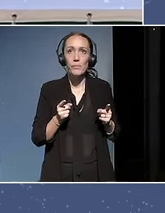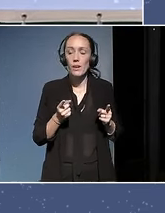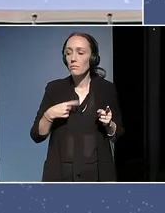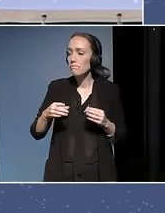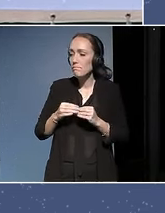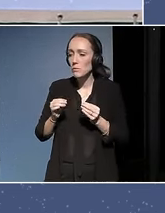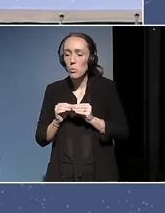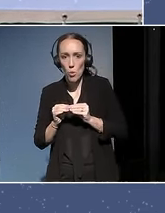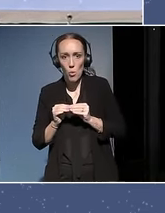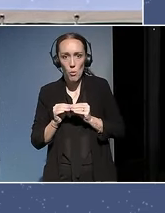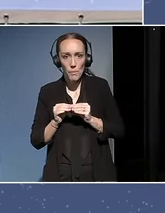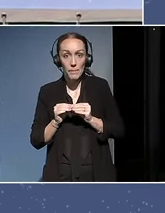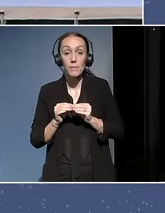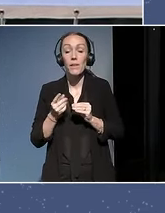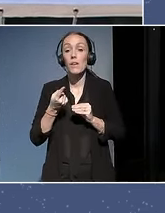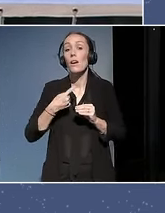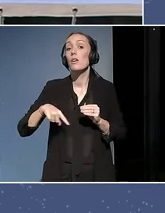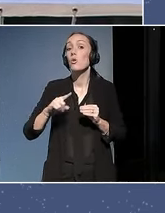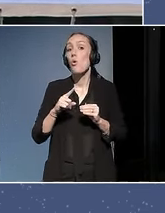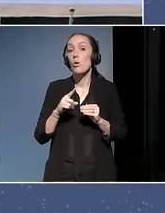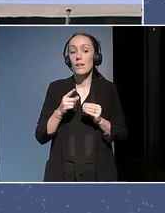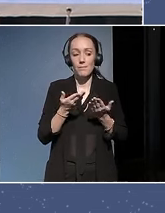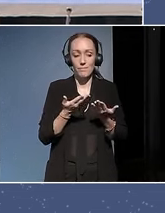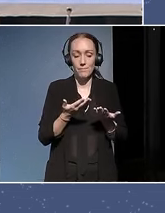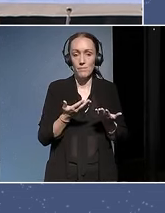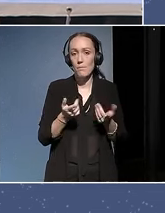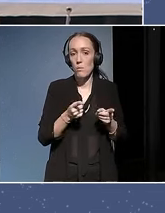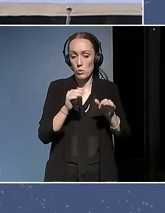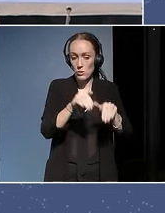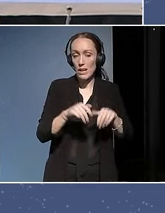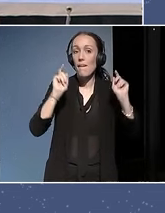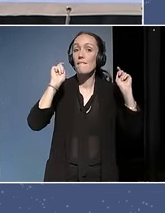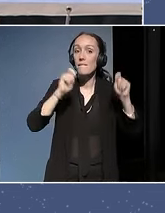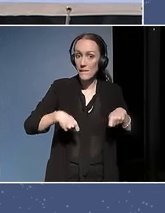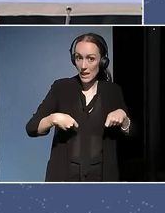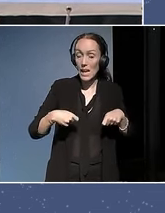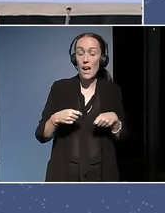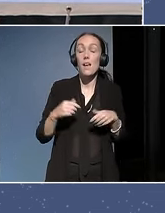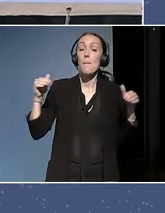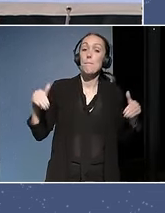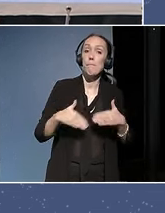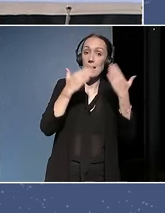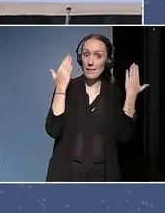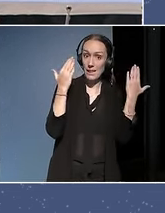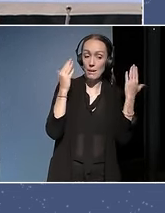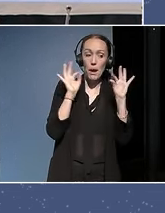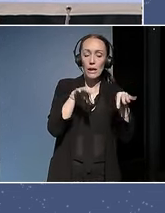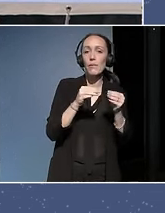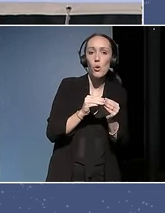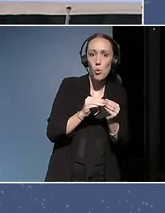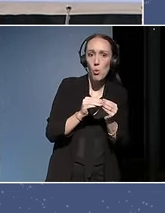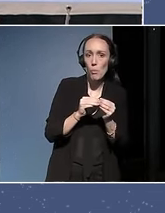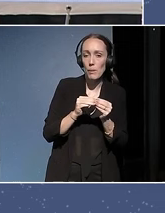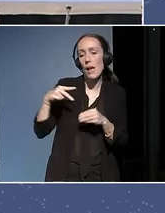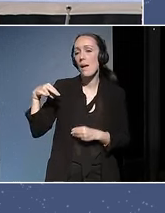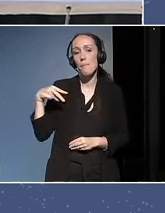portavamo su alla mattina in questo luogo dove si poteva andare soltanto a piedi 4-5 bottiglie da